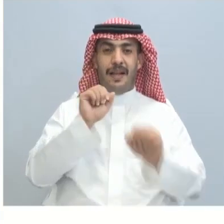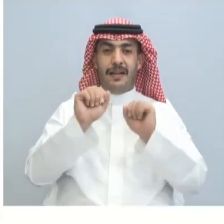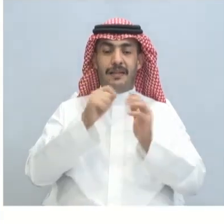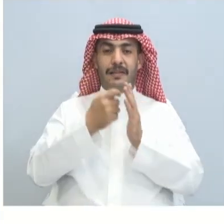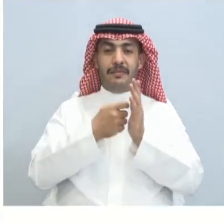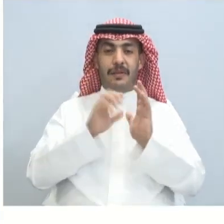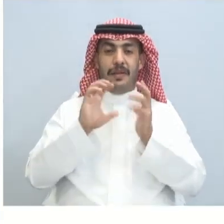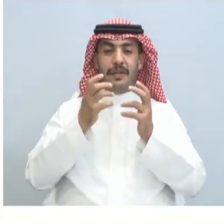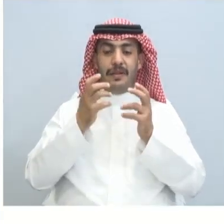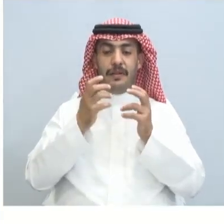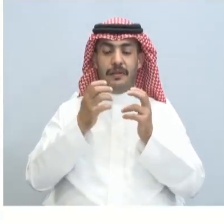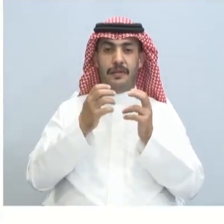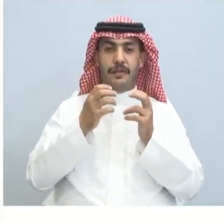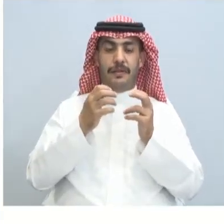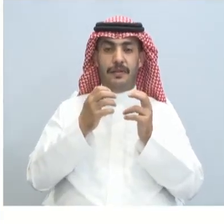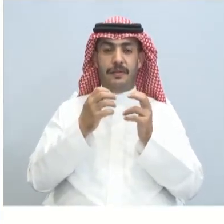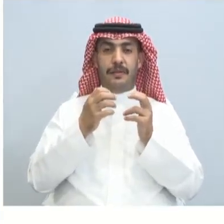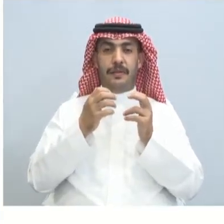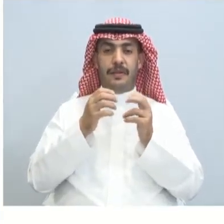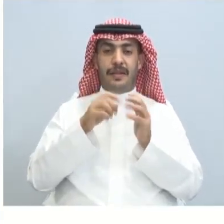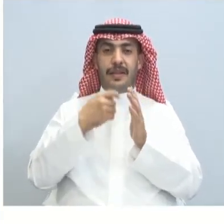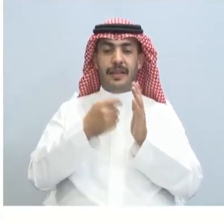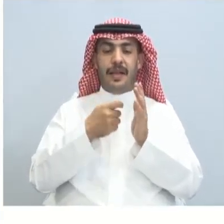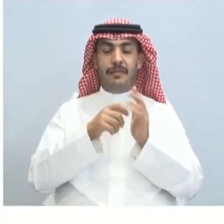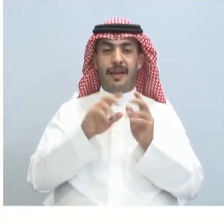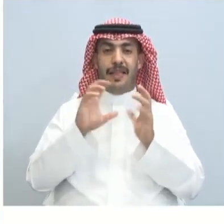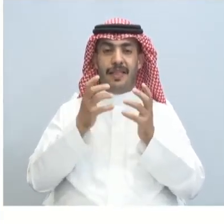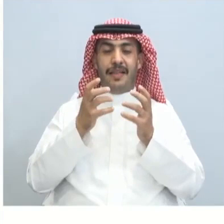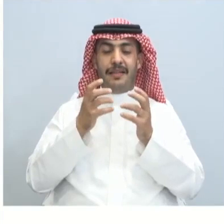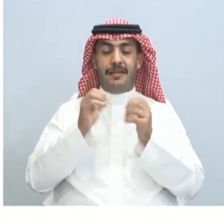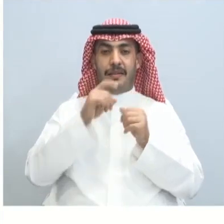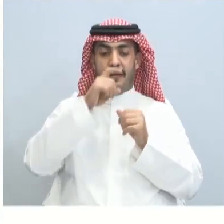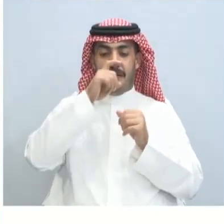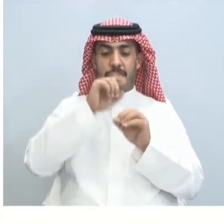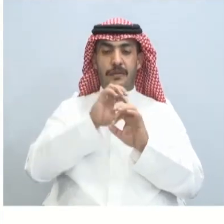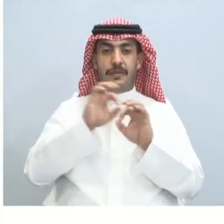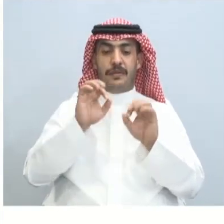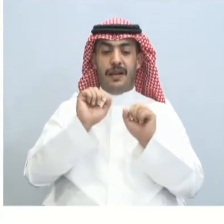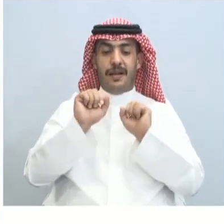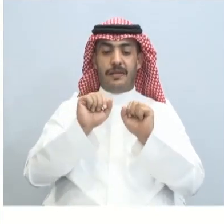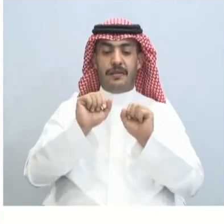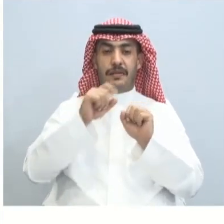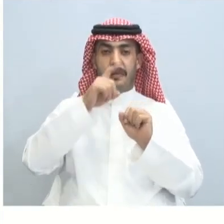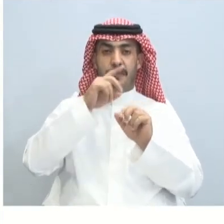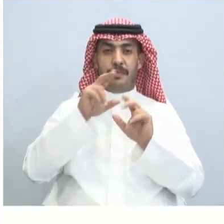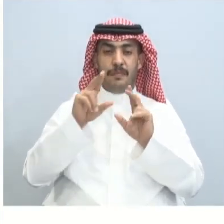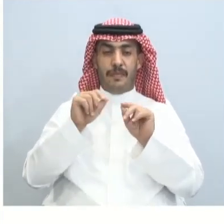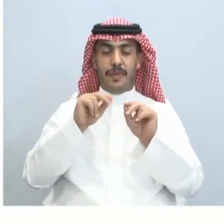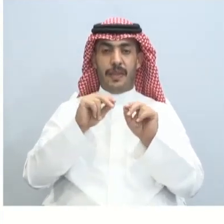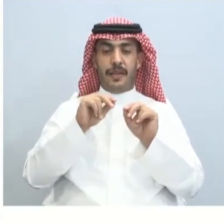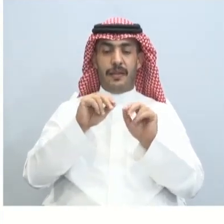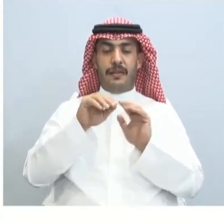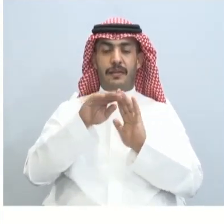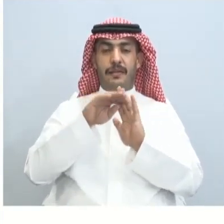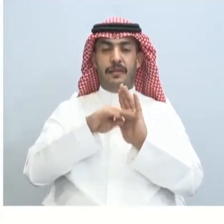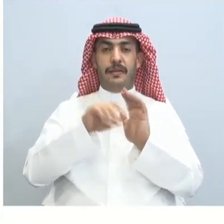الكتابه الاداريه بشكل عام الكتابه الاداريه تتطلب توفر الخصائص اللازمه ولها